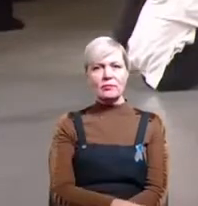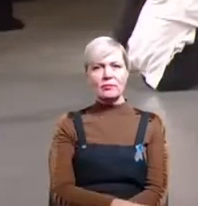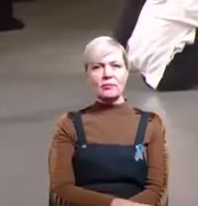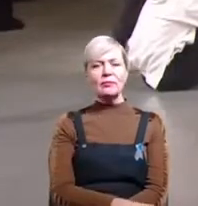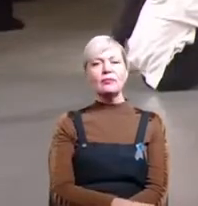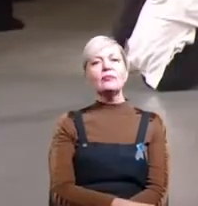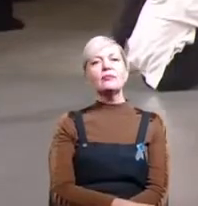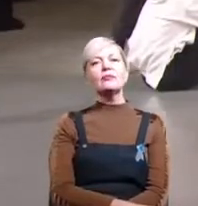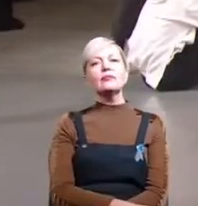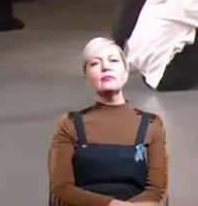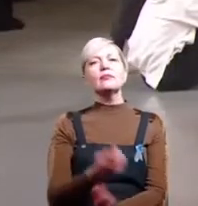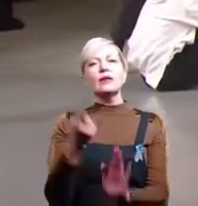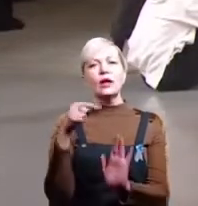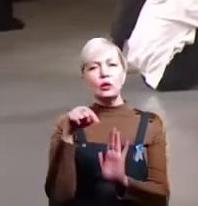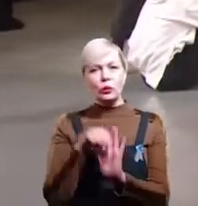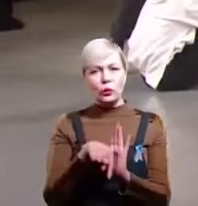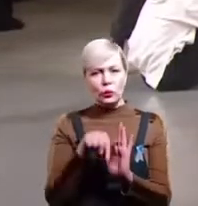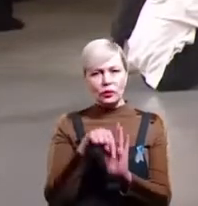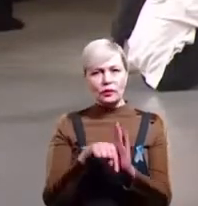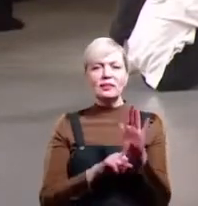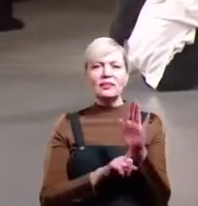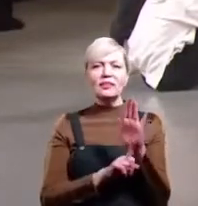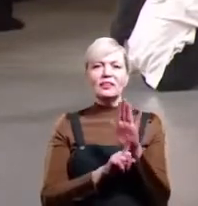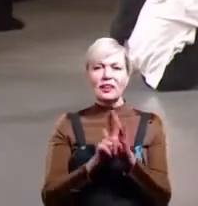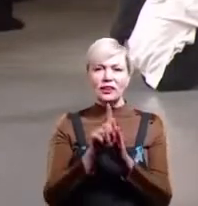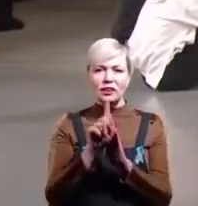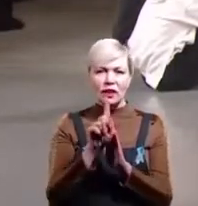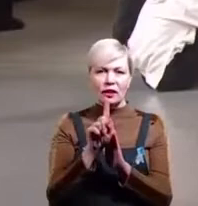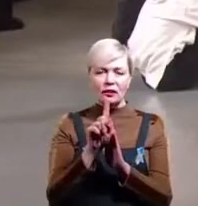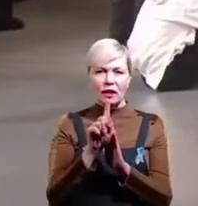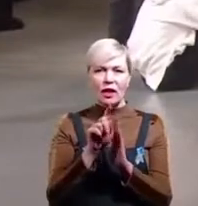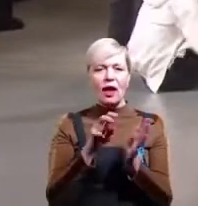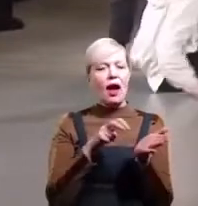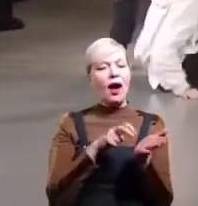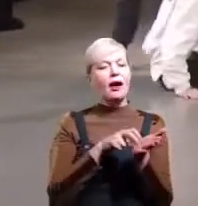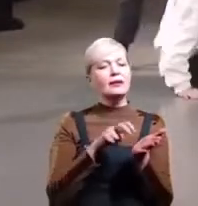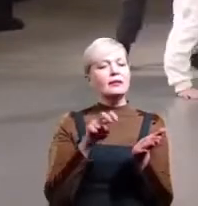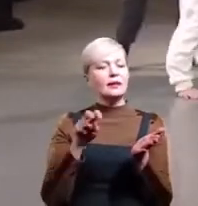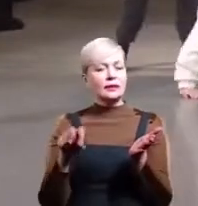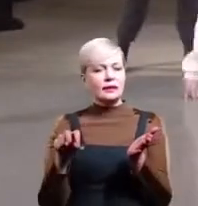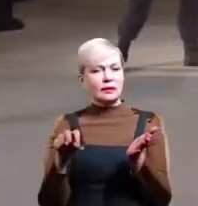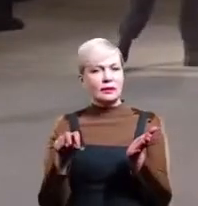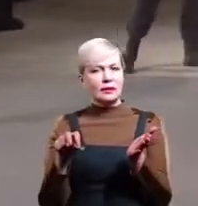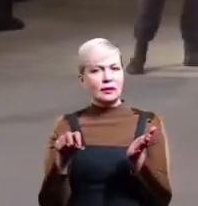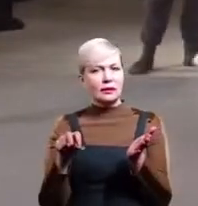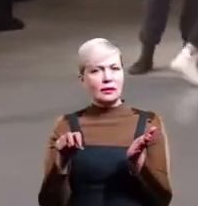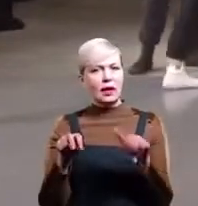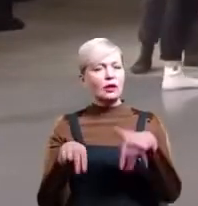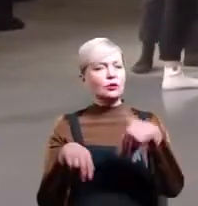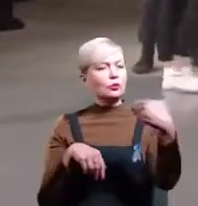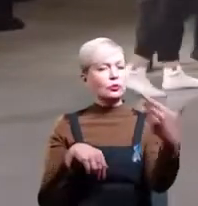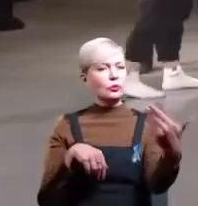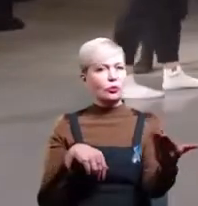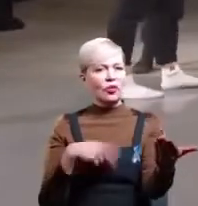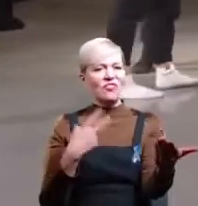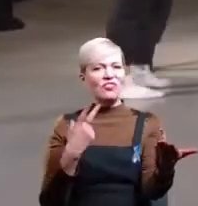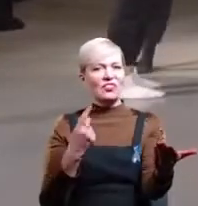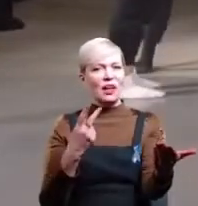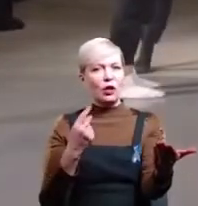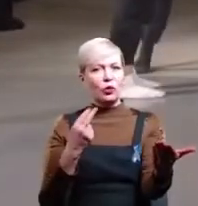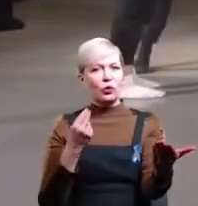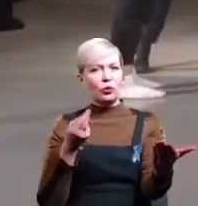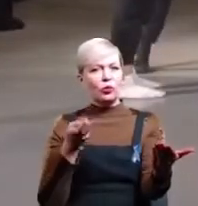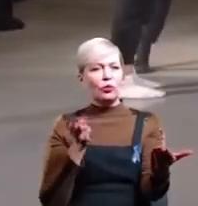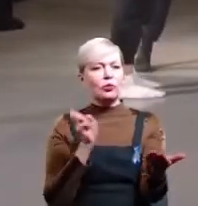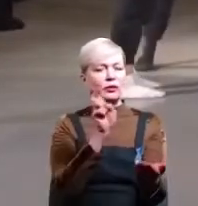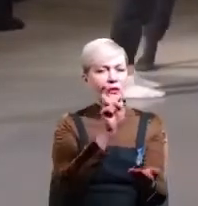То есть сначала мы отошли, далее, то есть мы одну руку, второй рукой к ней,